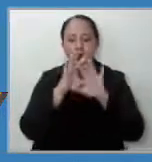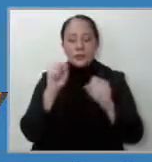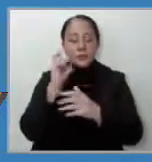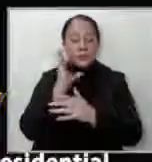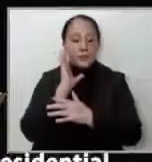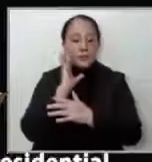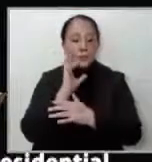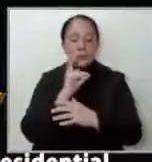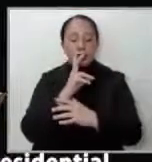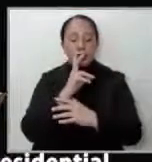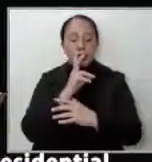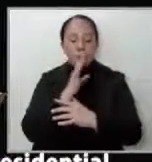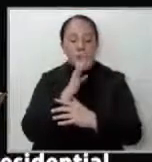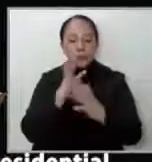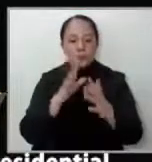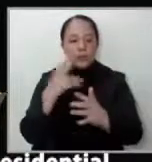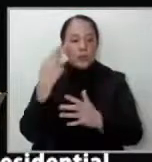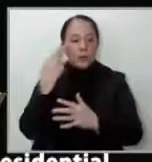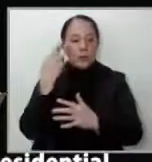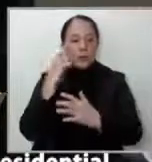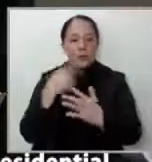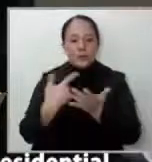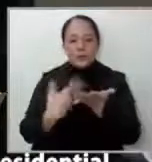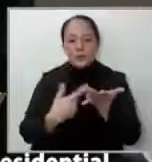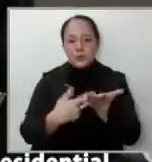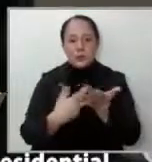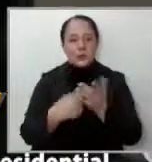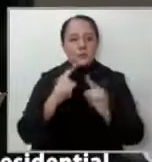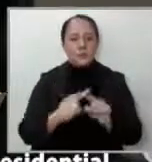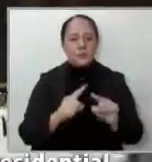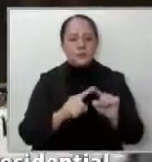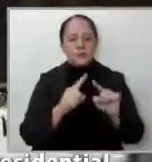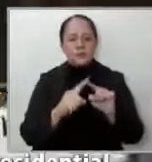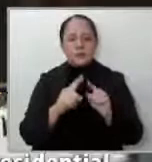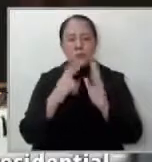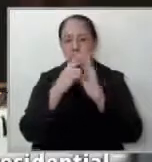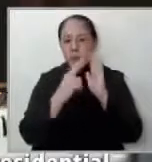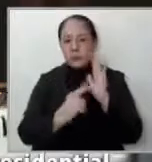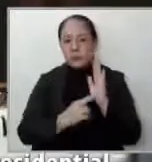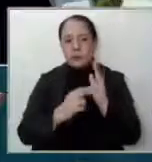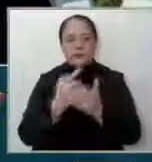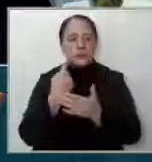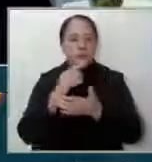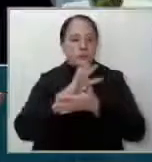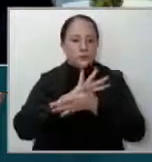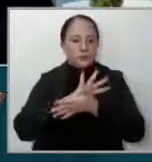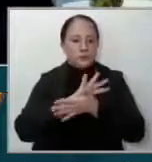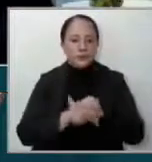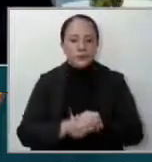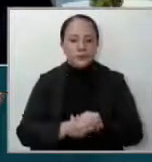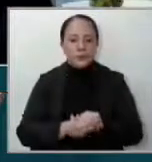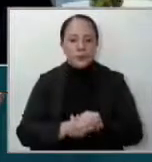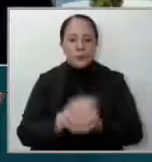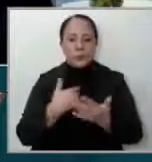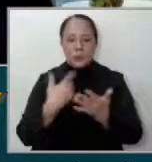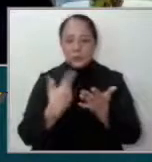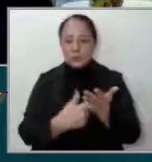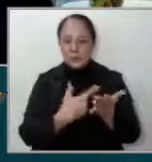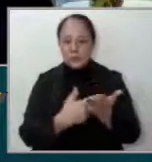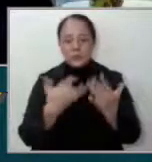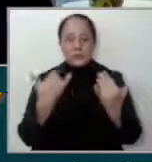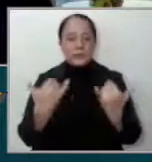Spokesperson Harry Roque, kanilang tatalakayin ang iba't ibang patakaran ukol sa COVID-19. Pag-uusapan po mamaya